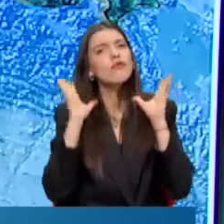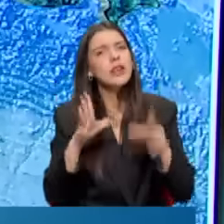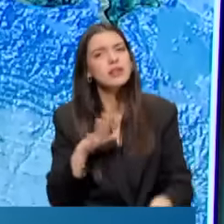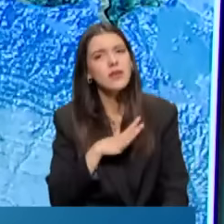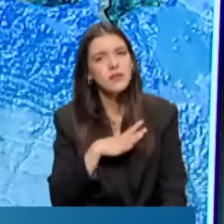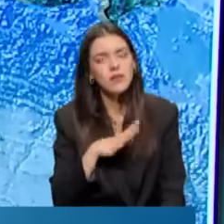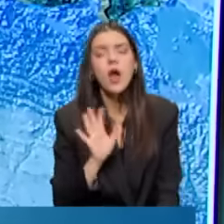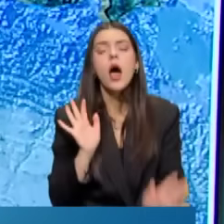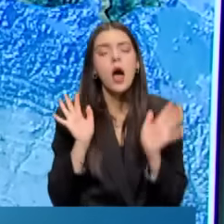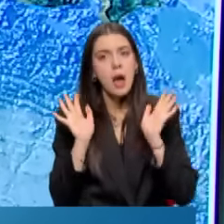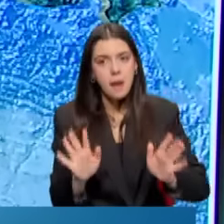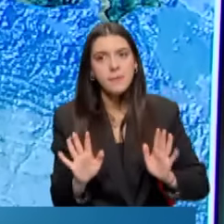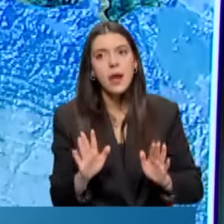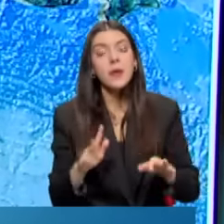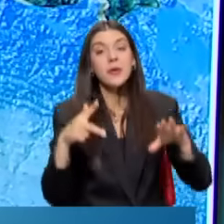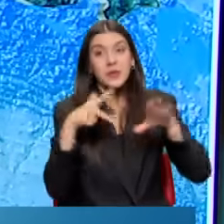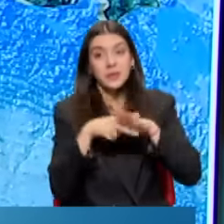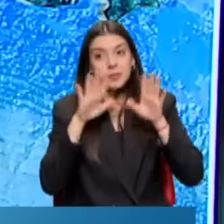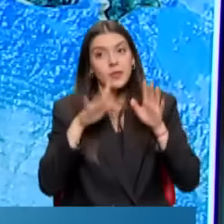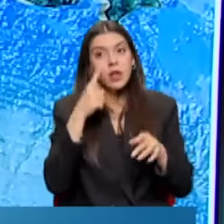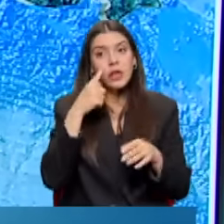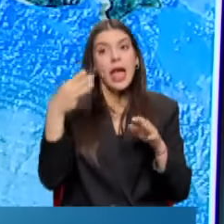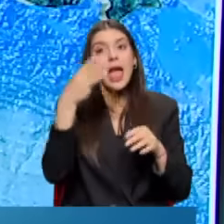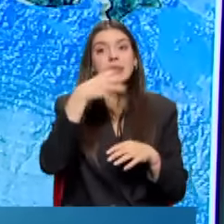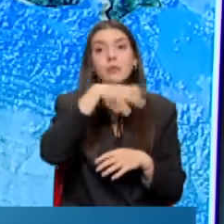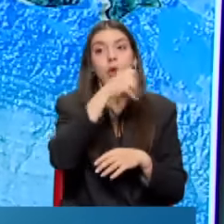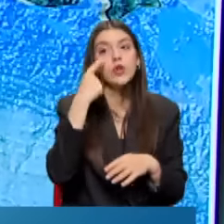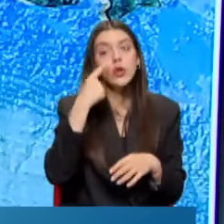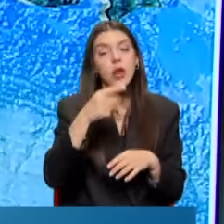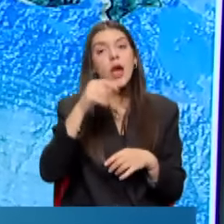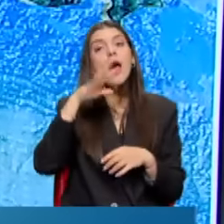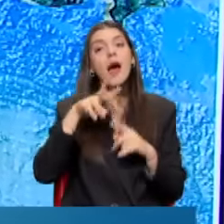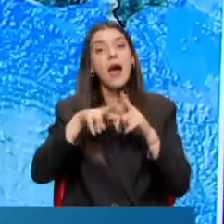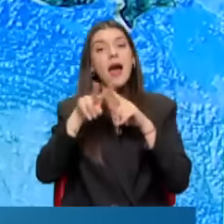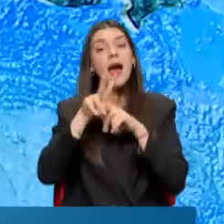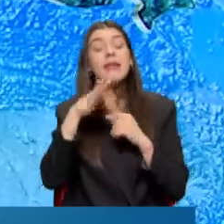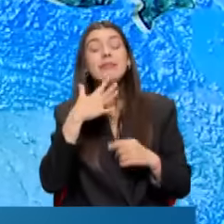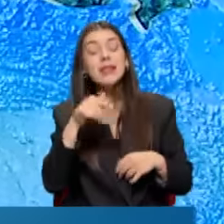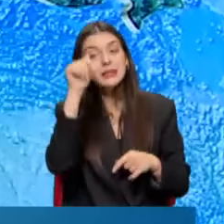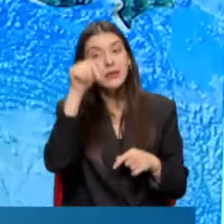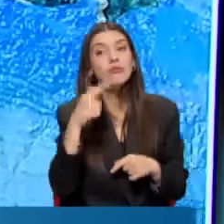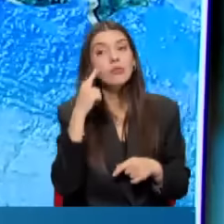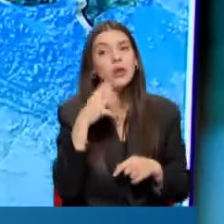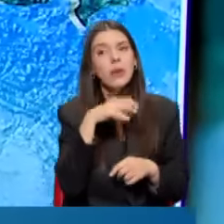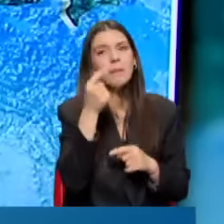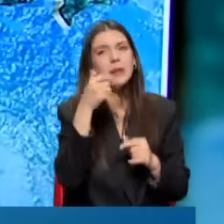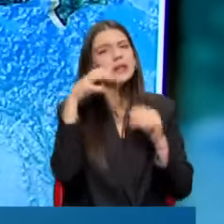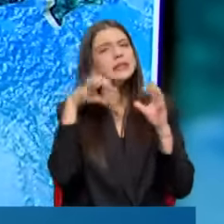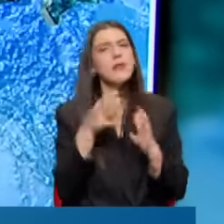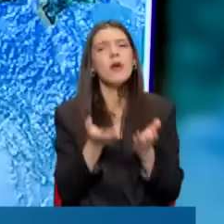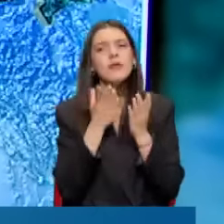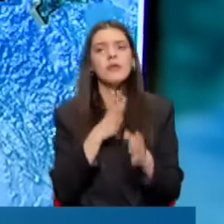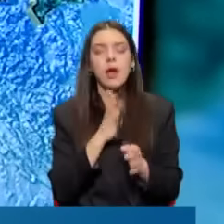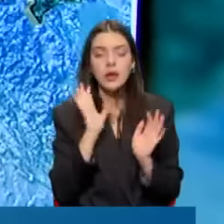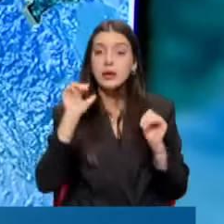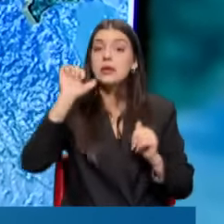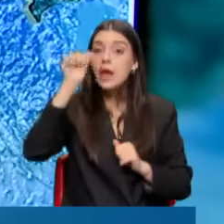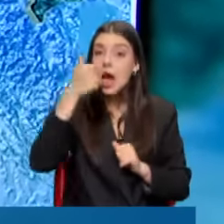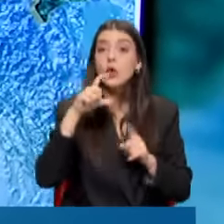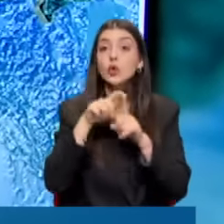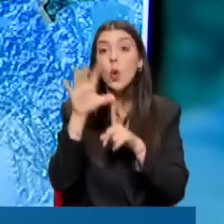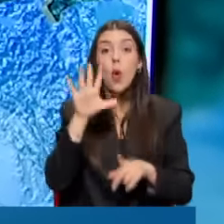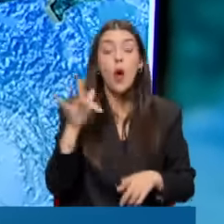ama kalan kesimlerde Ege Bölgesi sokulan Akdeniz bölgesine sokulan bir yağıştan bahsediyoruz Yarın yine Doğu Anadolu Bölgesi